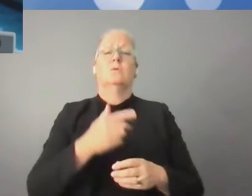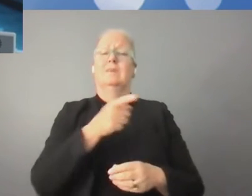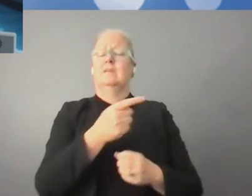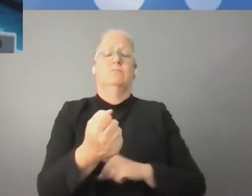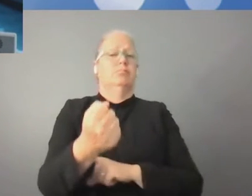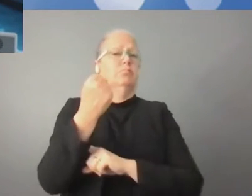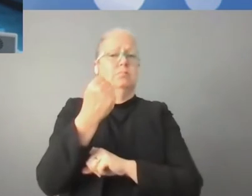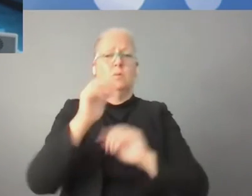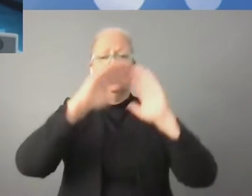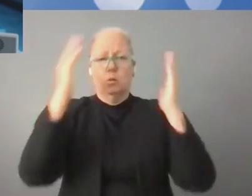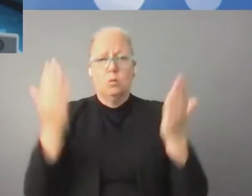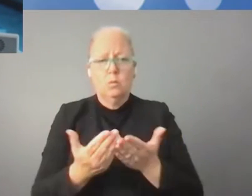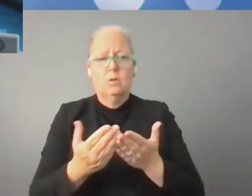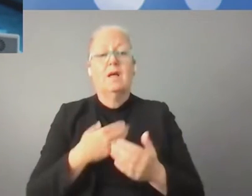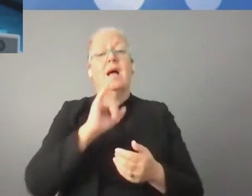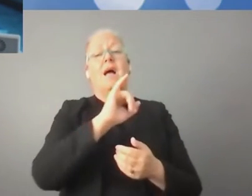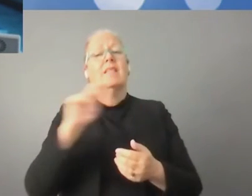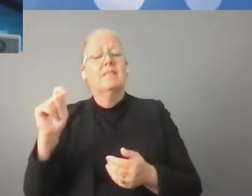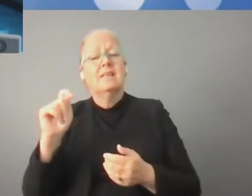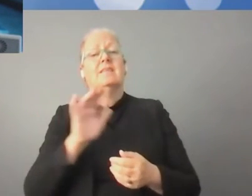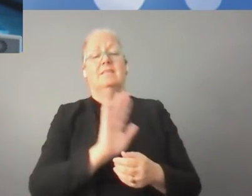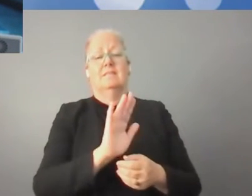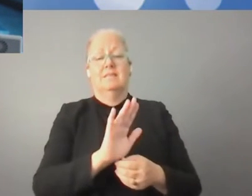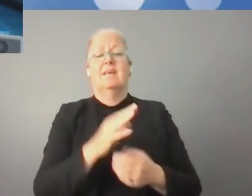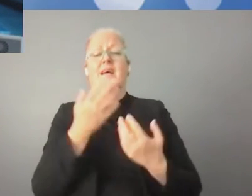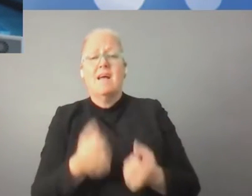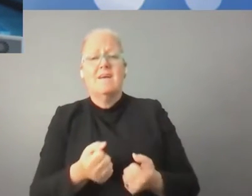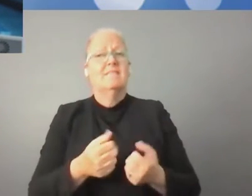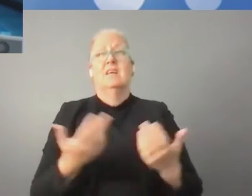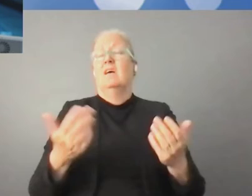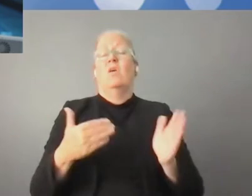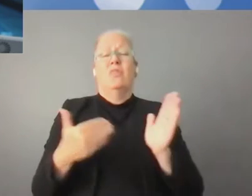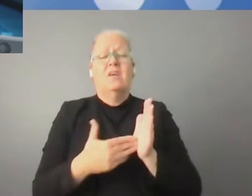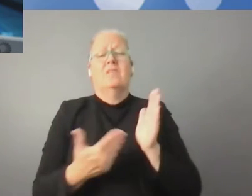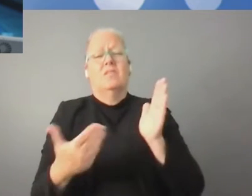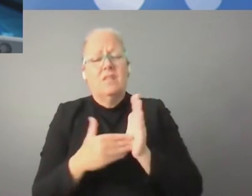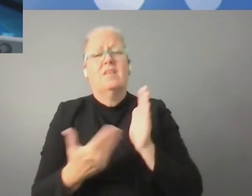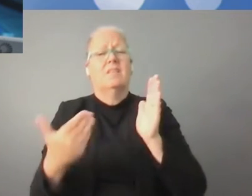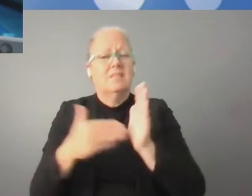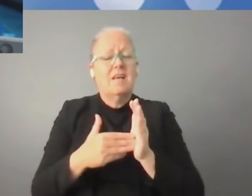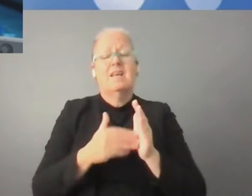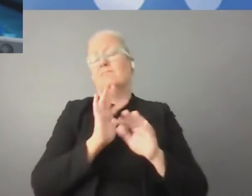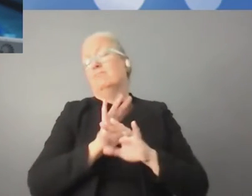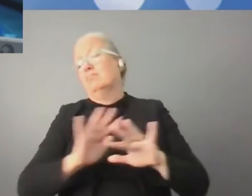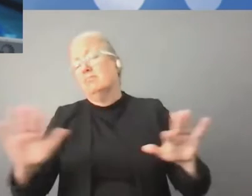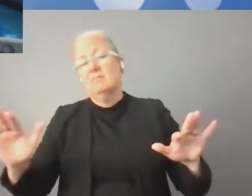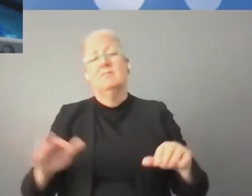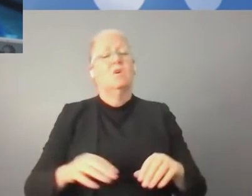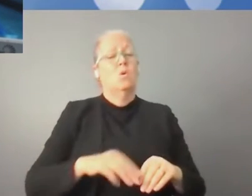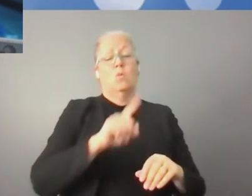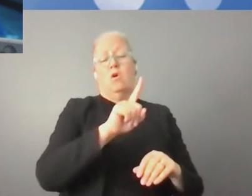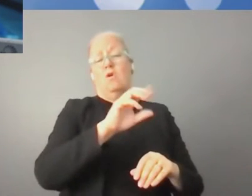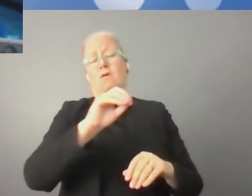в сфере предметов из группы STEM развивается, продолжает развиваться, и мы особенно хорошо